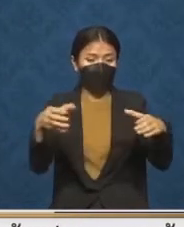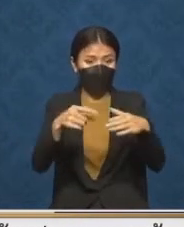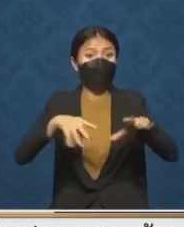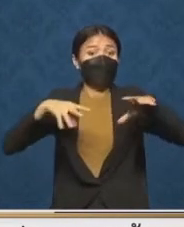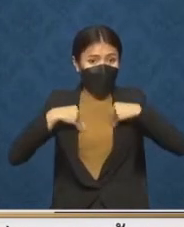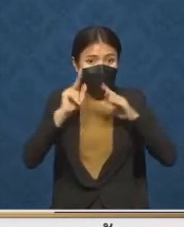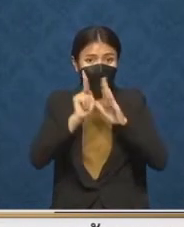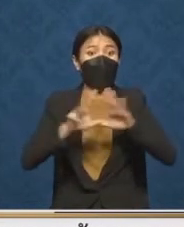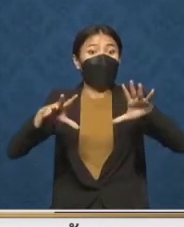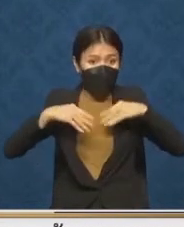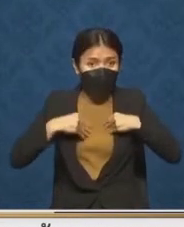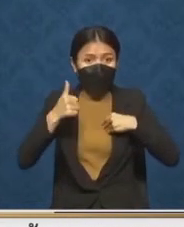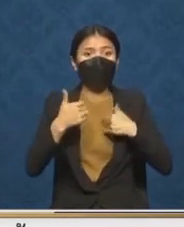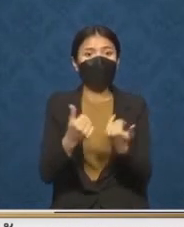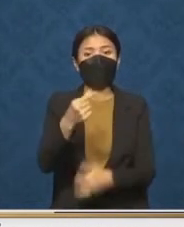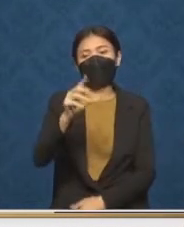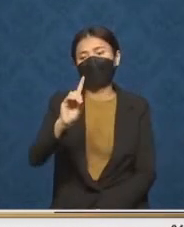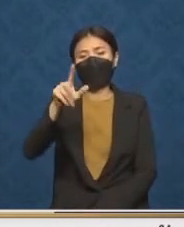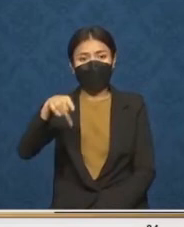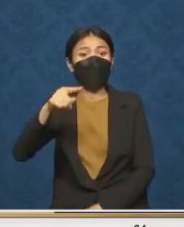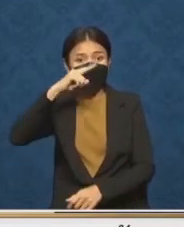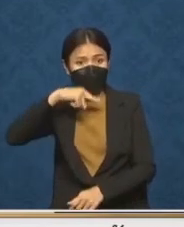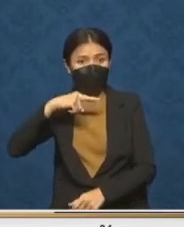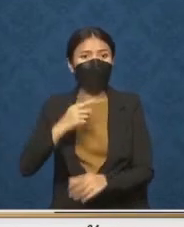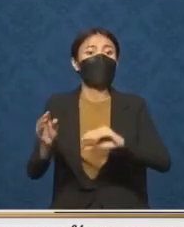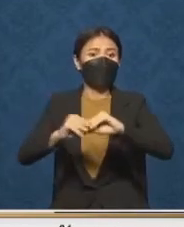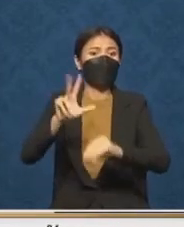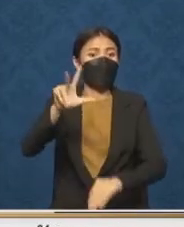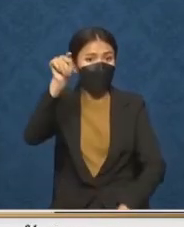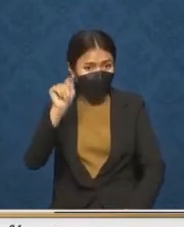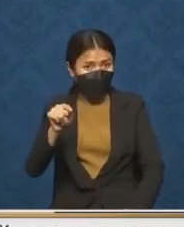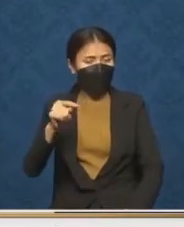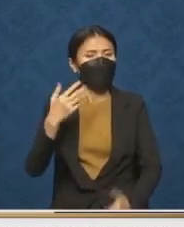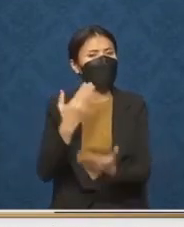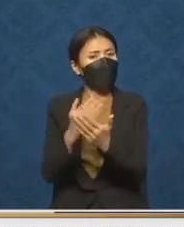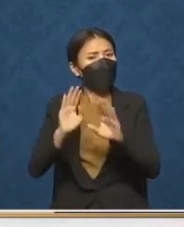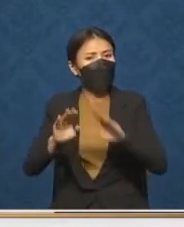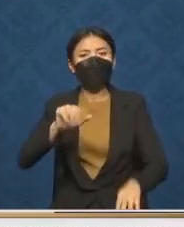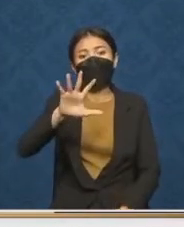ให้ GDP ของประเทศไทยเพิ่มขึ้น 3% หรือคิดเป็นจำนวนเงินถึง